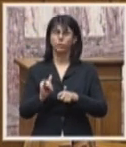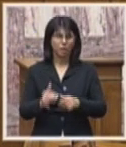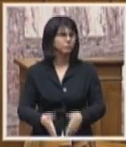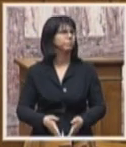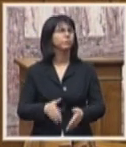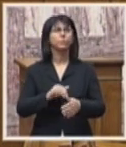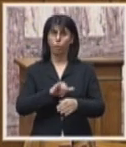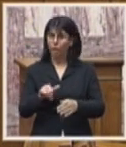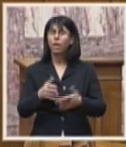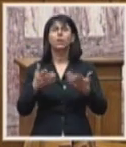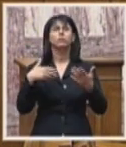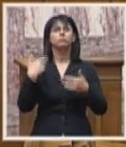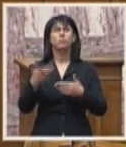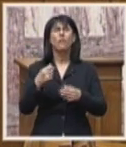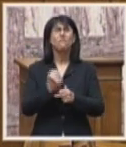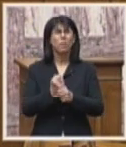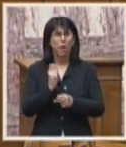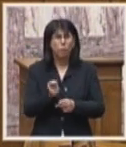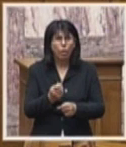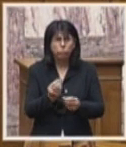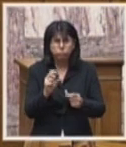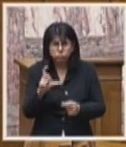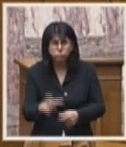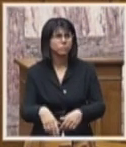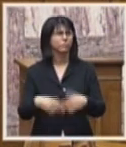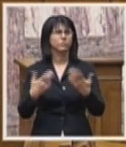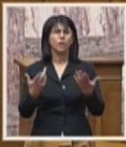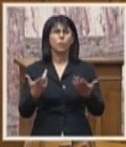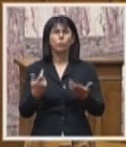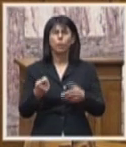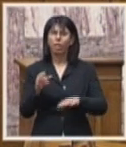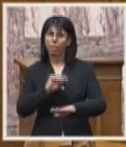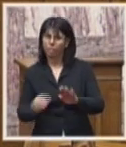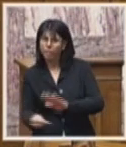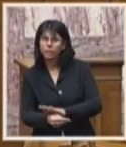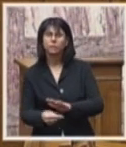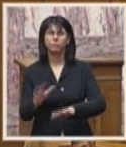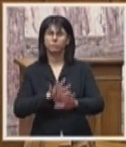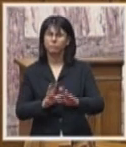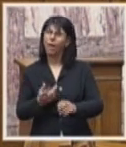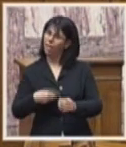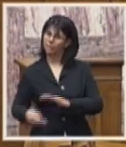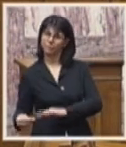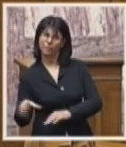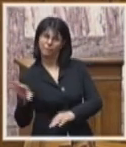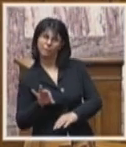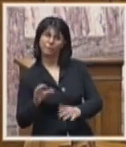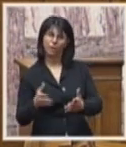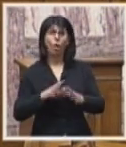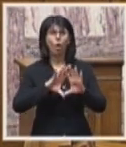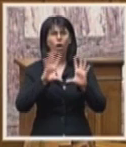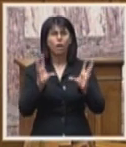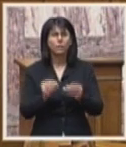πληρώναμε πολλαπλά, από προμήθειες αδιαφάνειας, διαφθορά, ρουσφέτη, ο νέος μόνο στο